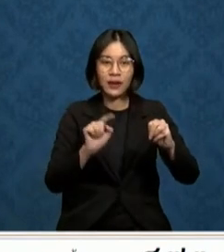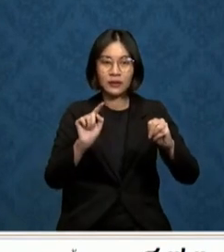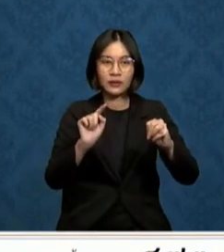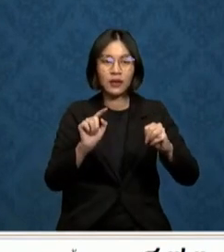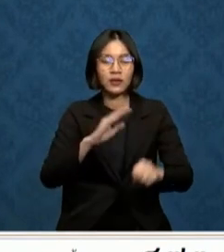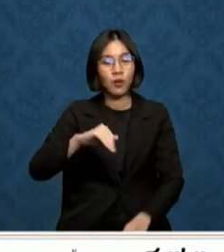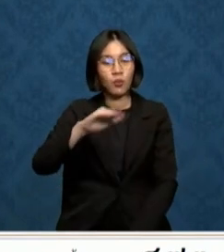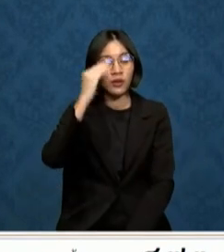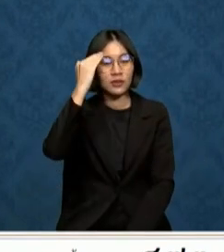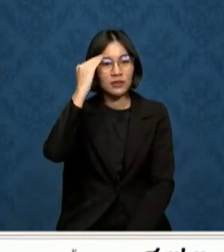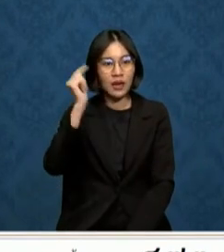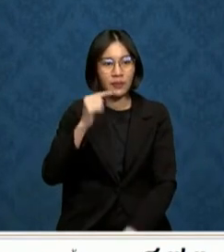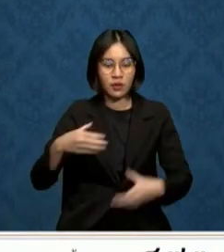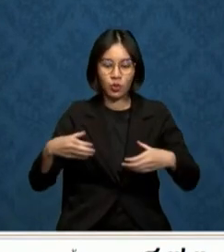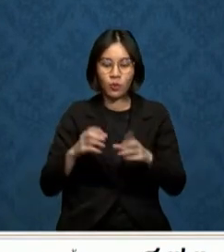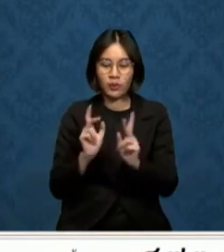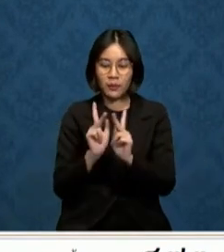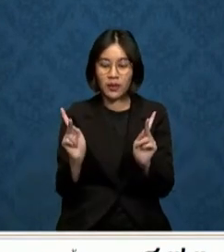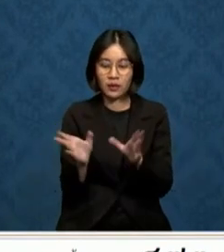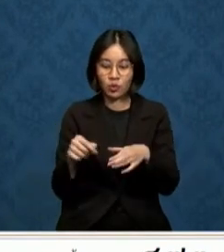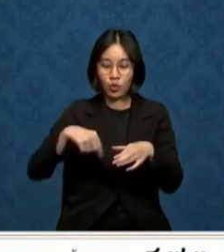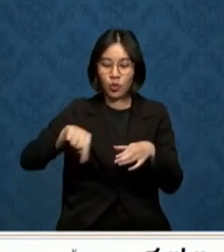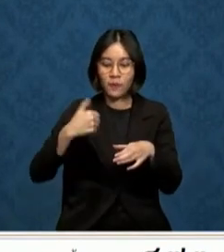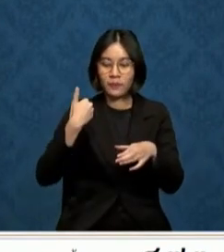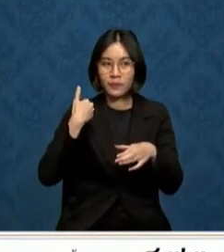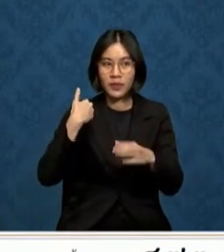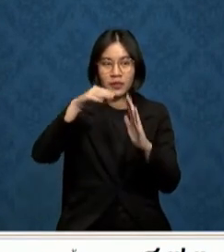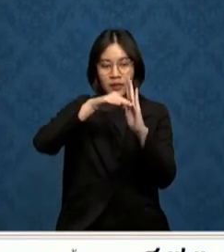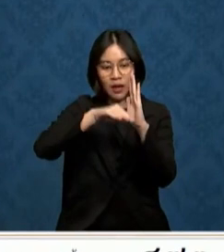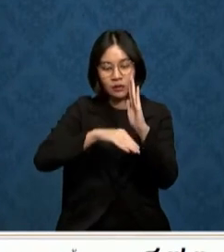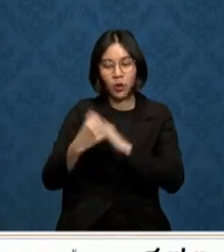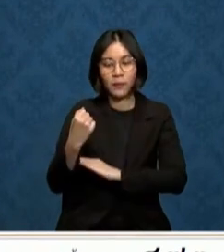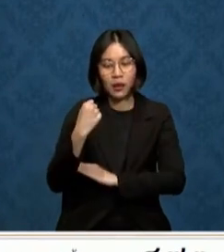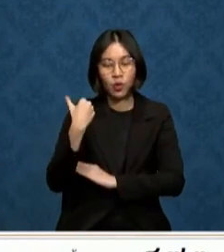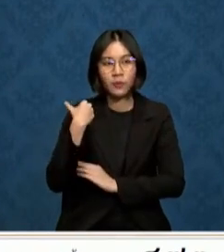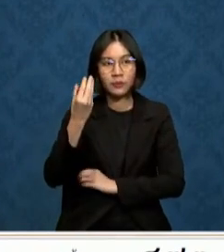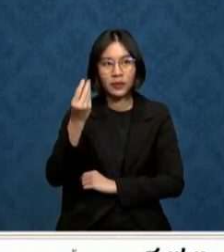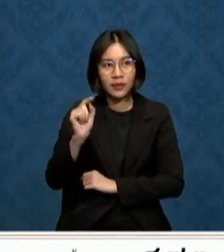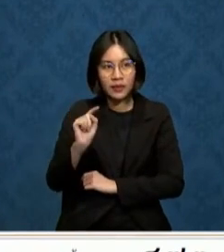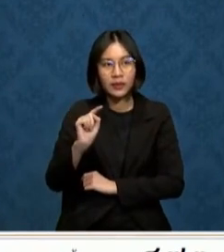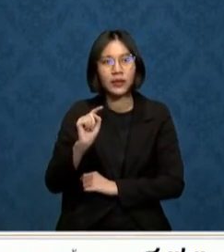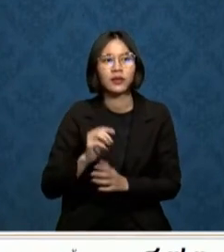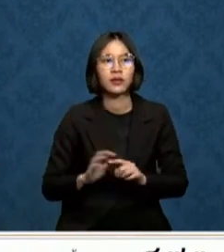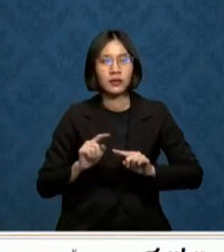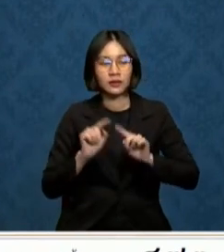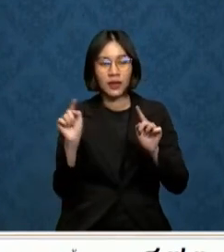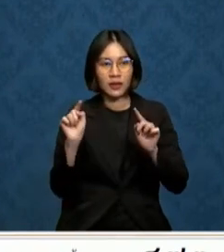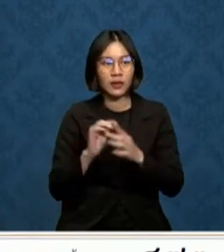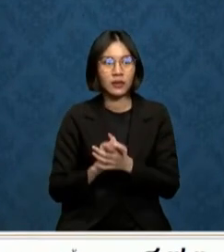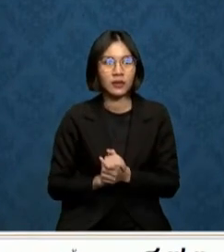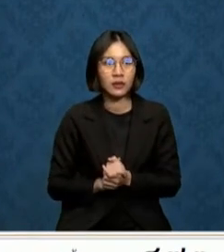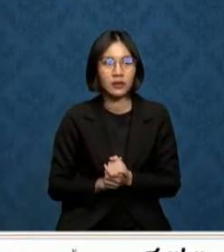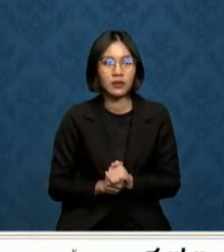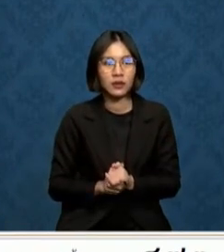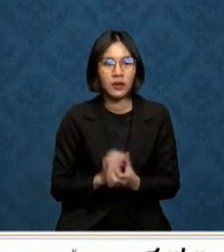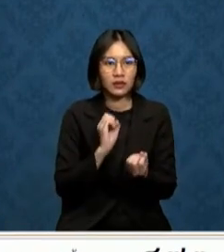ราก็ทราบว่าตั้งคณะกรรมการขึ้นมามีขั้นตอนของความมั่นคงเต็มร้อยอยู่ที่ตรงนั้นทั้งที่ความ